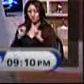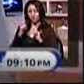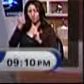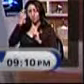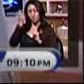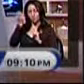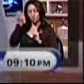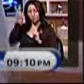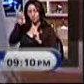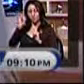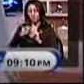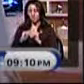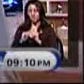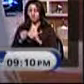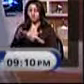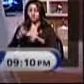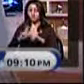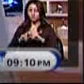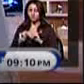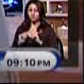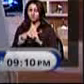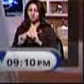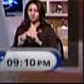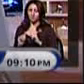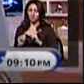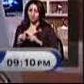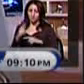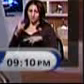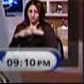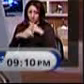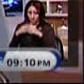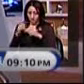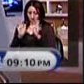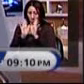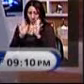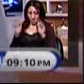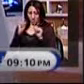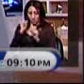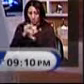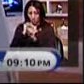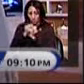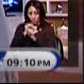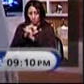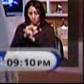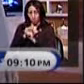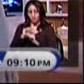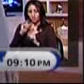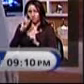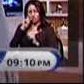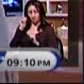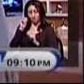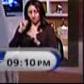حقيقيا خارج اليسار، خارج افكار اليسار. ساركوزي يميني طبعا. الراجل اللي